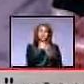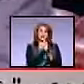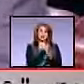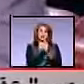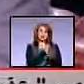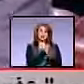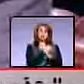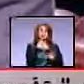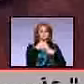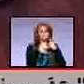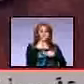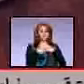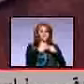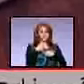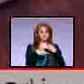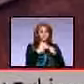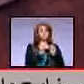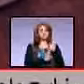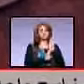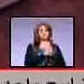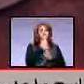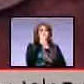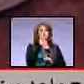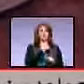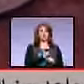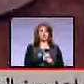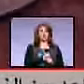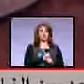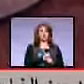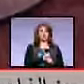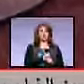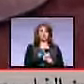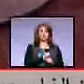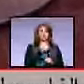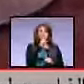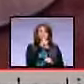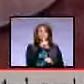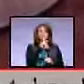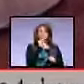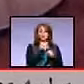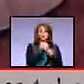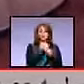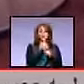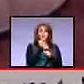سميره تجيبك وبعدين ما اعرفش مين يجيبك. امتى بقى نقول انك انت خلاص بدات بقى تمسك